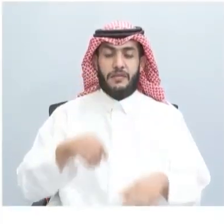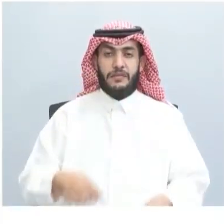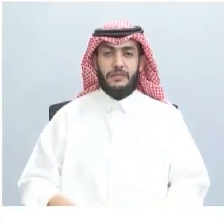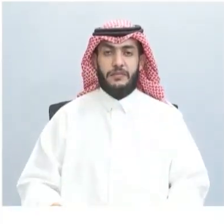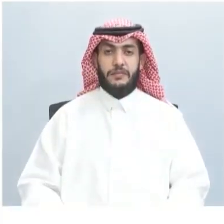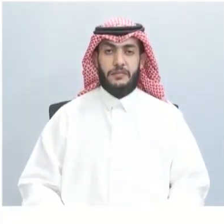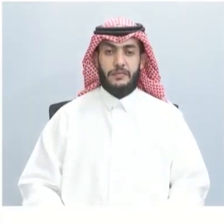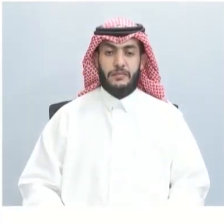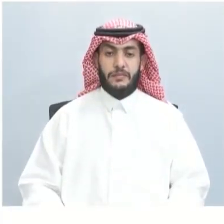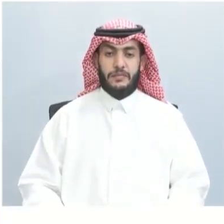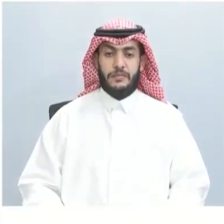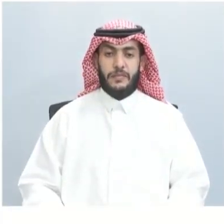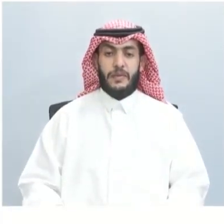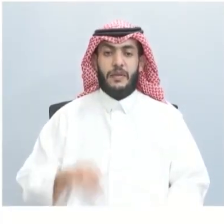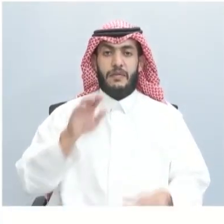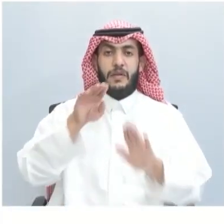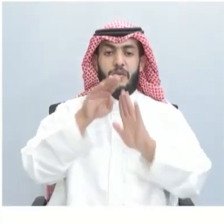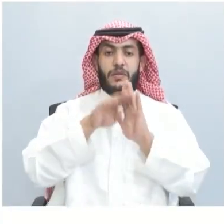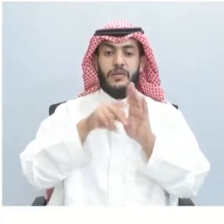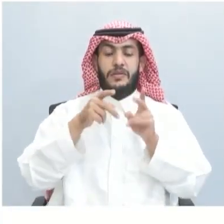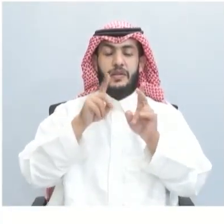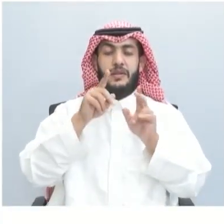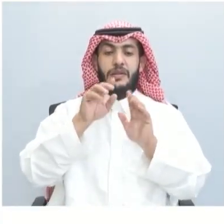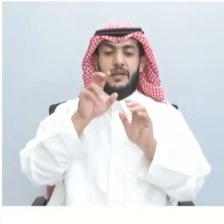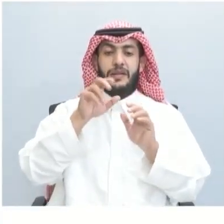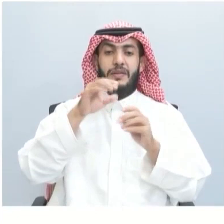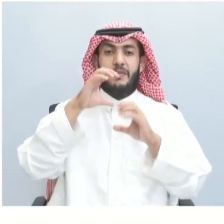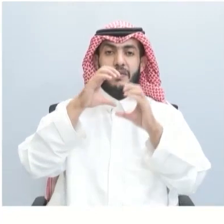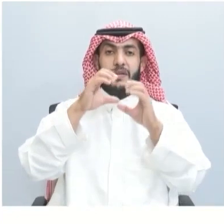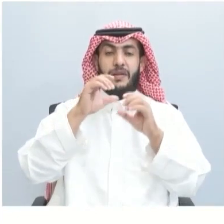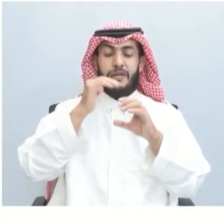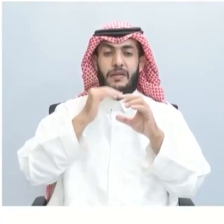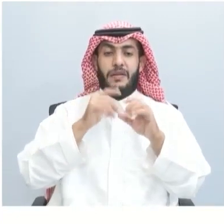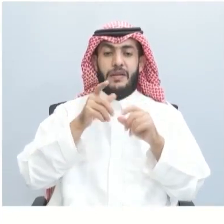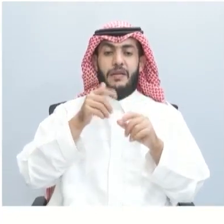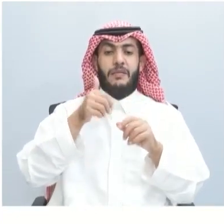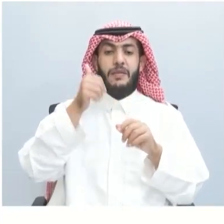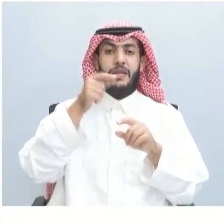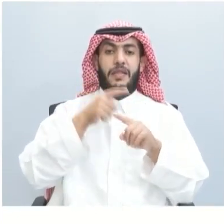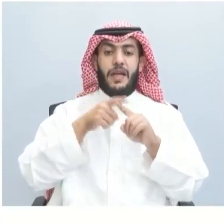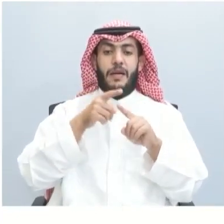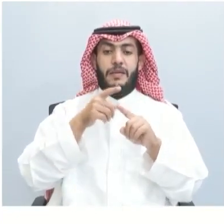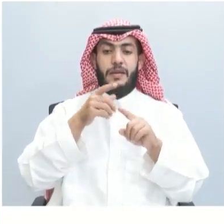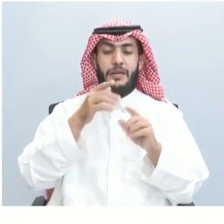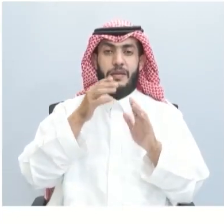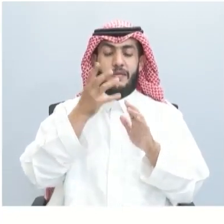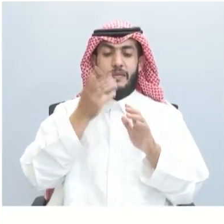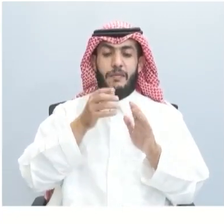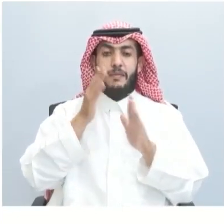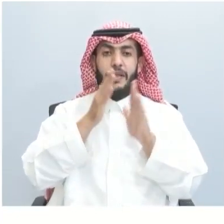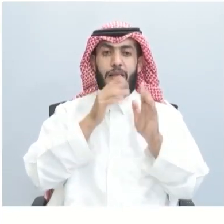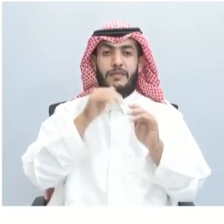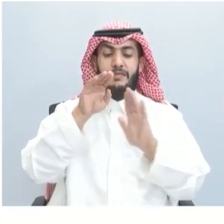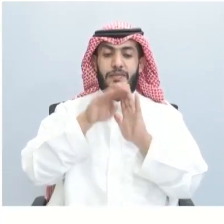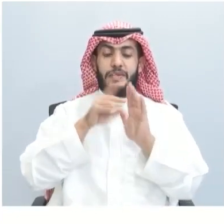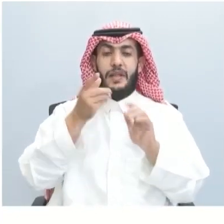الاضافيه هناك عده خطوات لانشاء قائمه همبرجر اولا تحميل مكتبه الايقونات الى ملف الاتش تي ام ال بعد